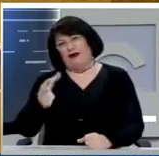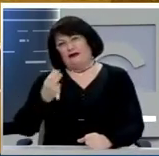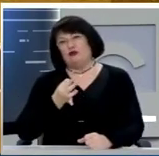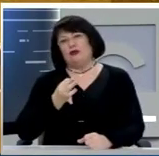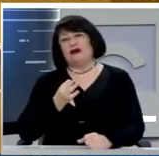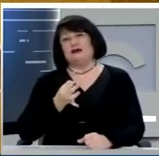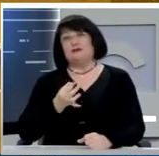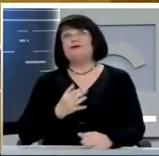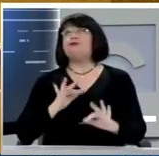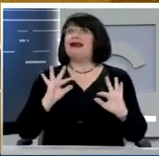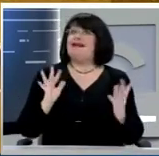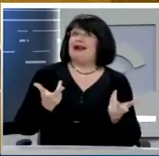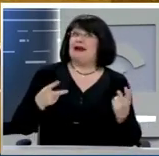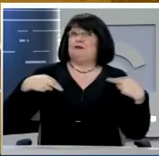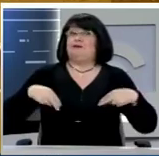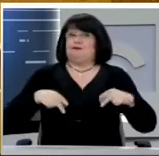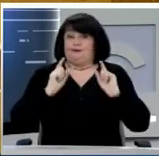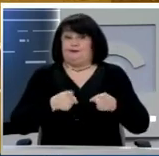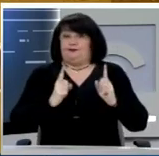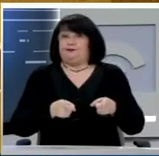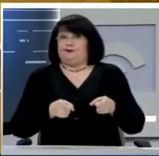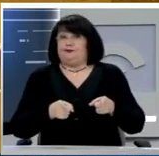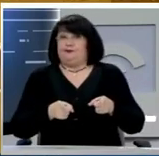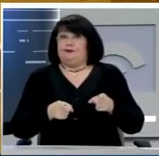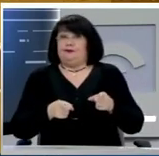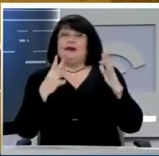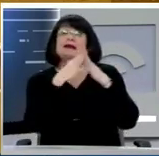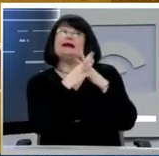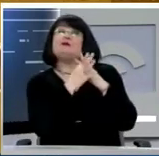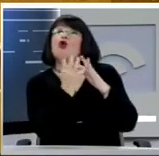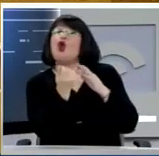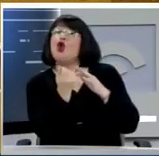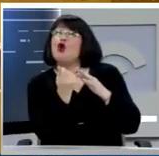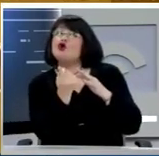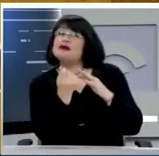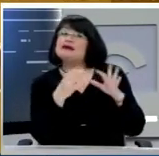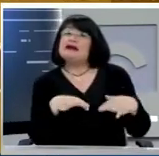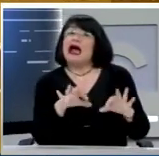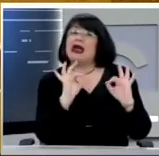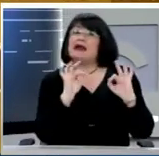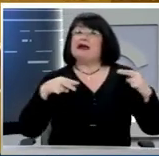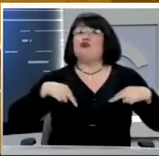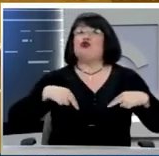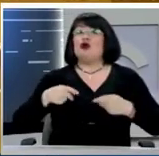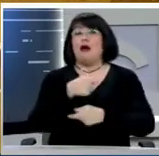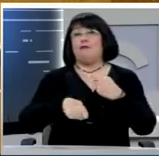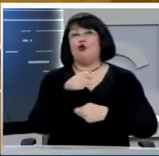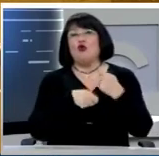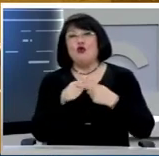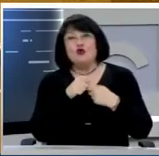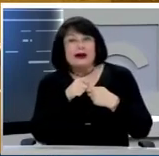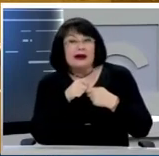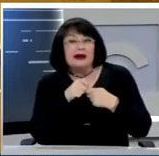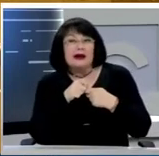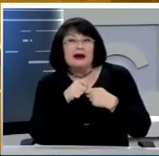υπουργικές αποφάσεις, όπως αυτή η ποινιπή και η τιμολόγηση που ήταν στην αρχή στο Υπουργείο Εμπορίου, τη